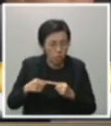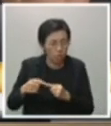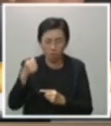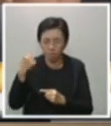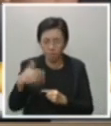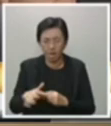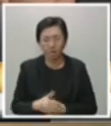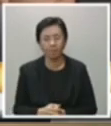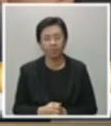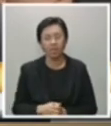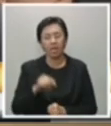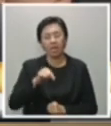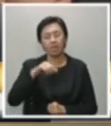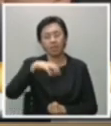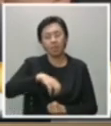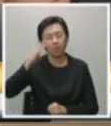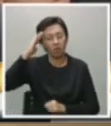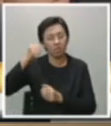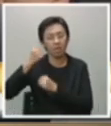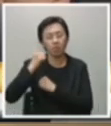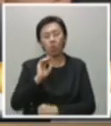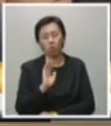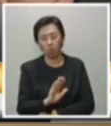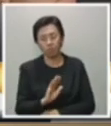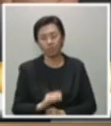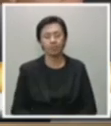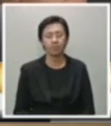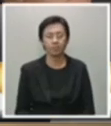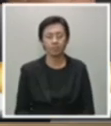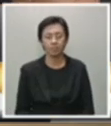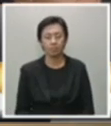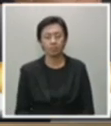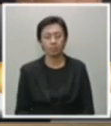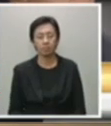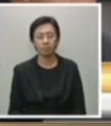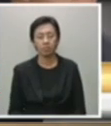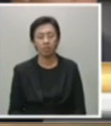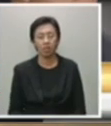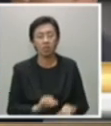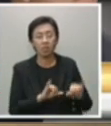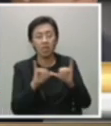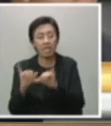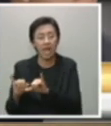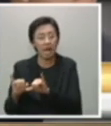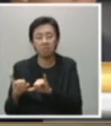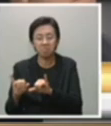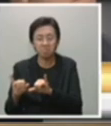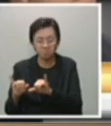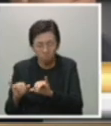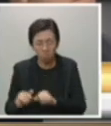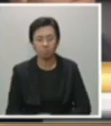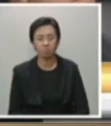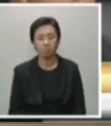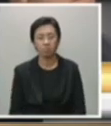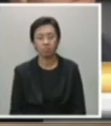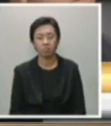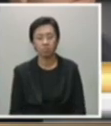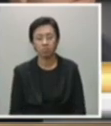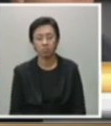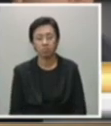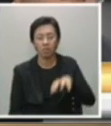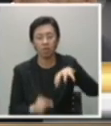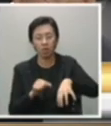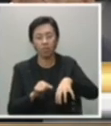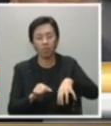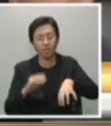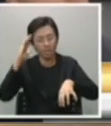สังกัดของกองทัพบกทันทีเมื่อท่านไม่ยอมย้ายออกจากบ้านพักในกรมทหาร